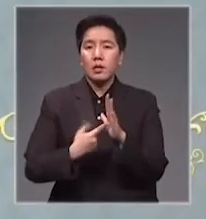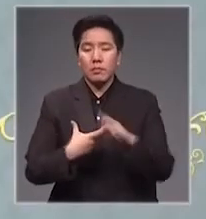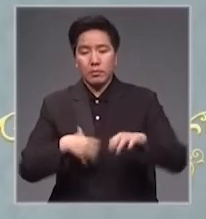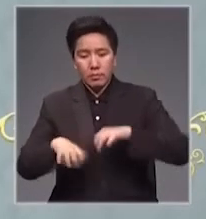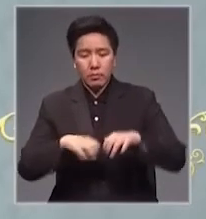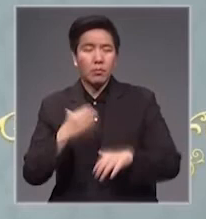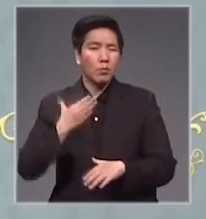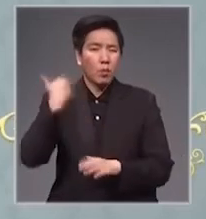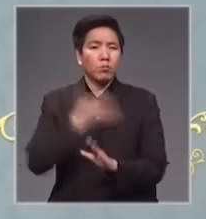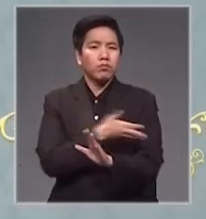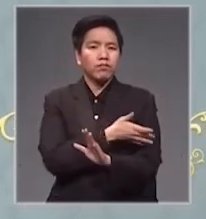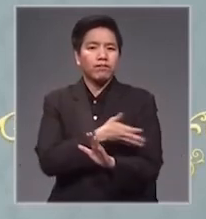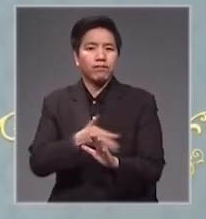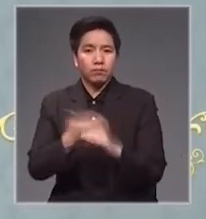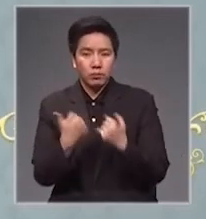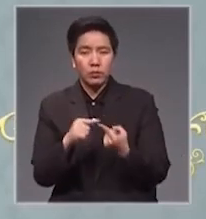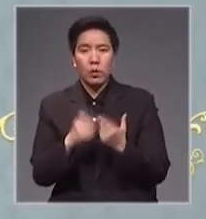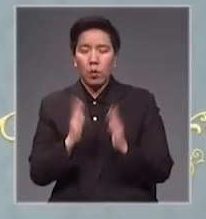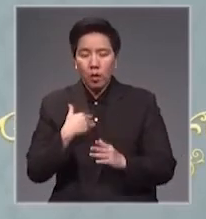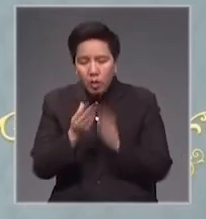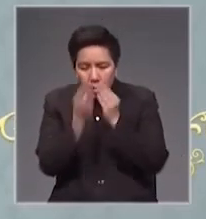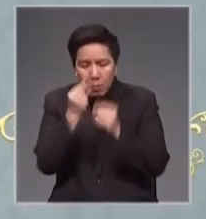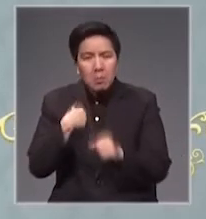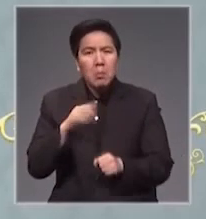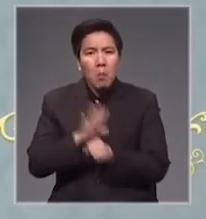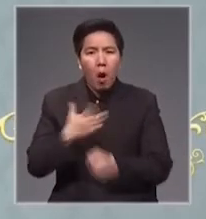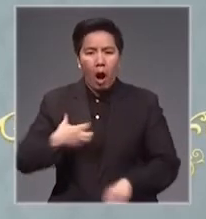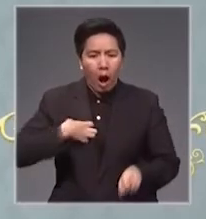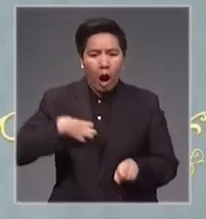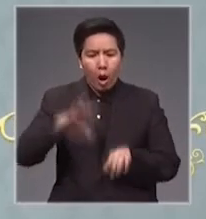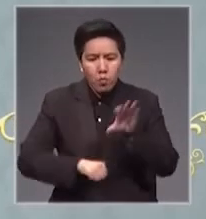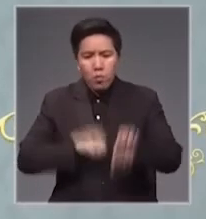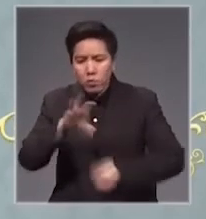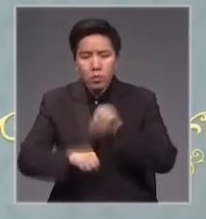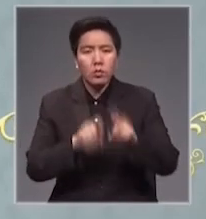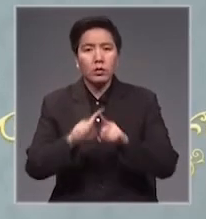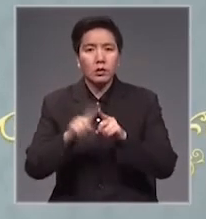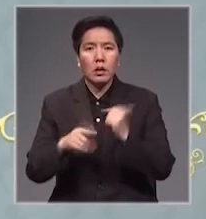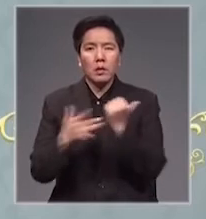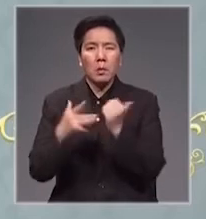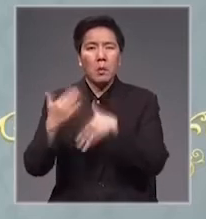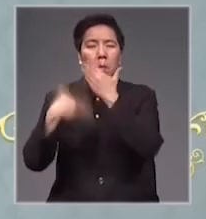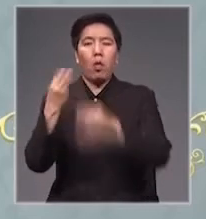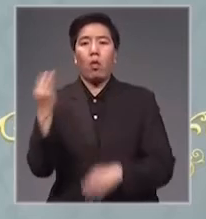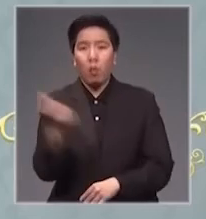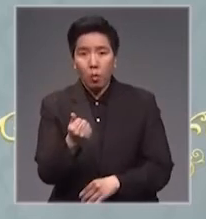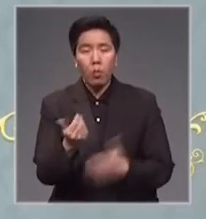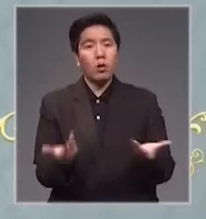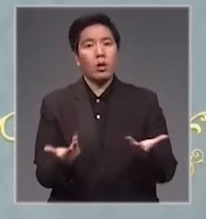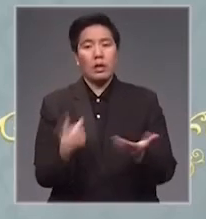ที่ผ่านมาการสร้างการเรียนรู้ที่ไม่พอทุกคนไม่มีบัญชีครัวเรือนเทคโนโลยีเจริญเติบโตเร็วเกินไปไม่เข้มแ